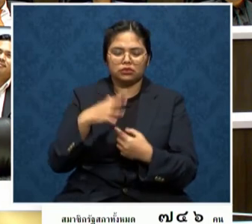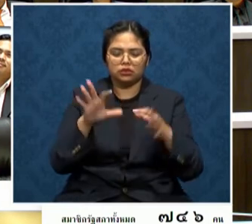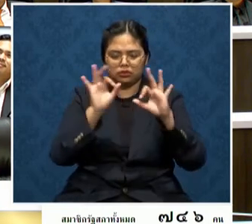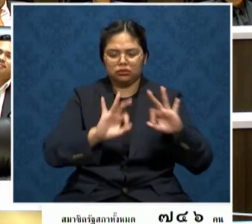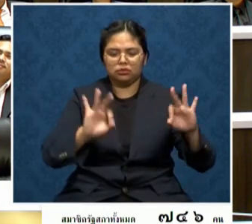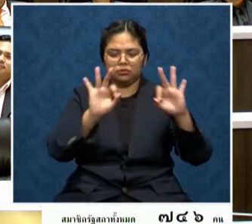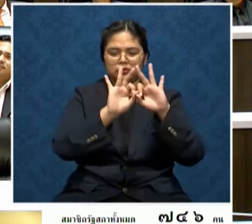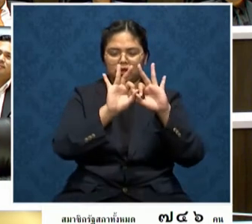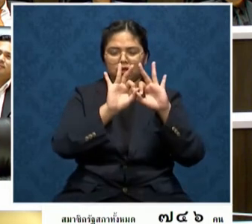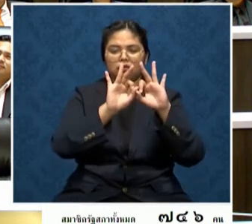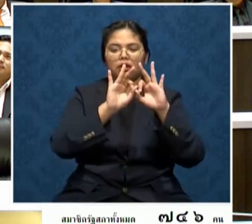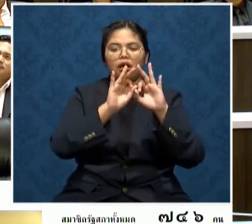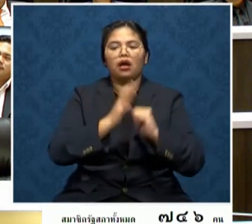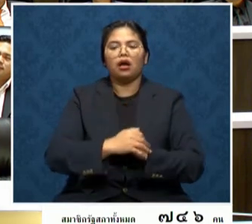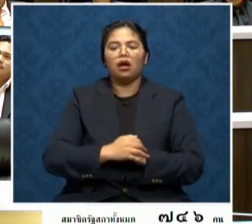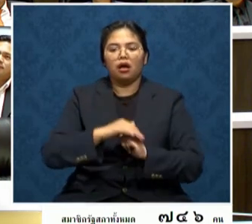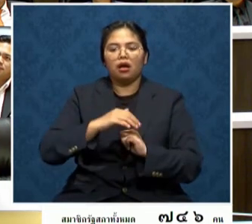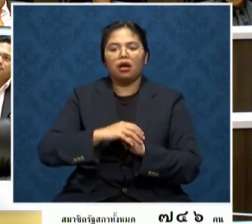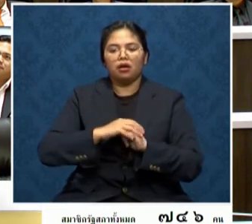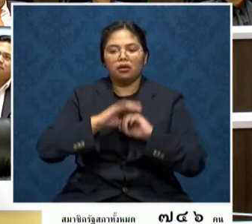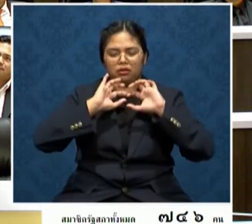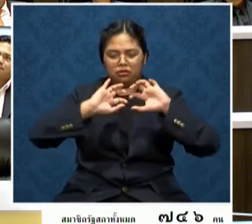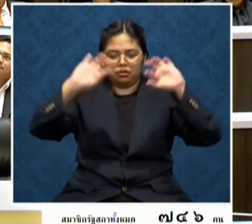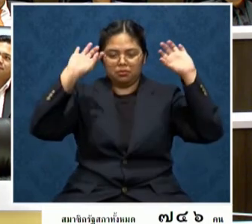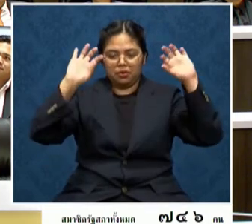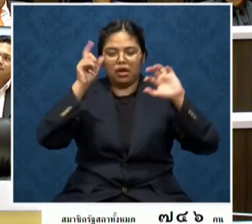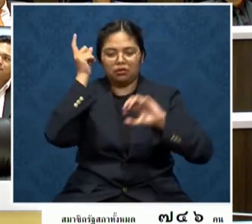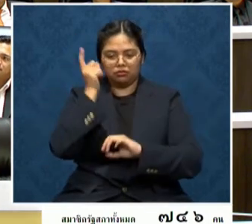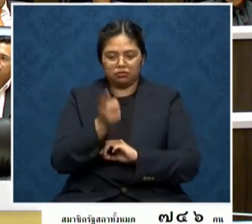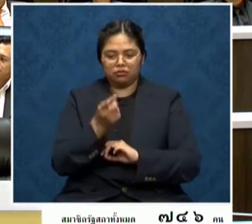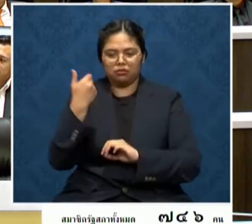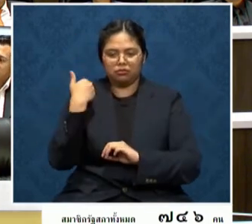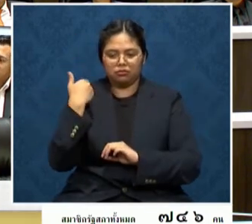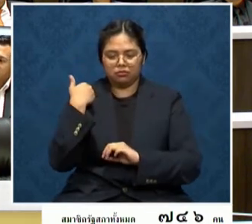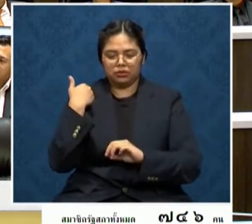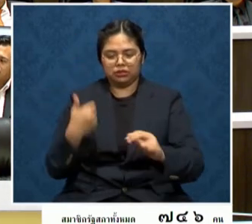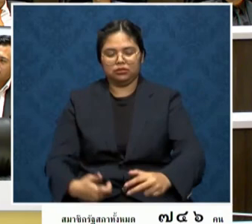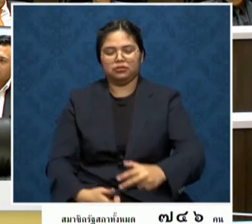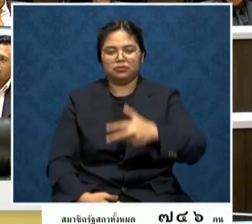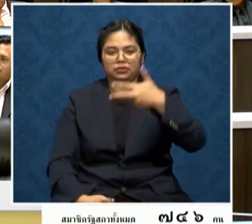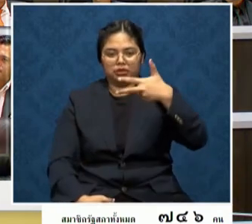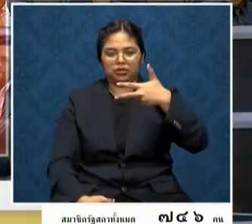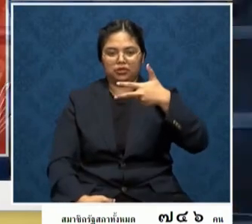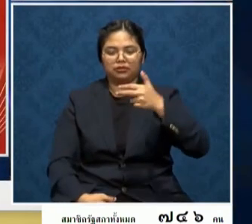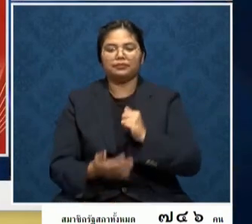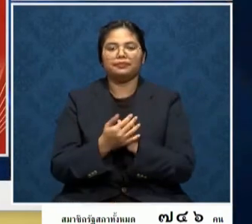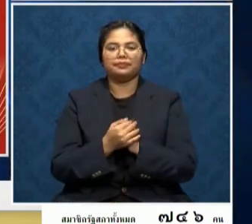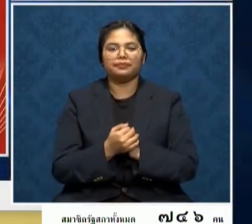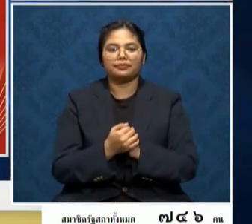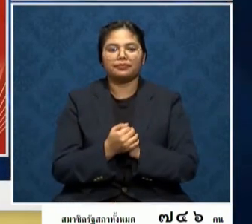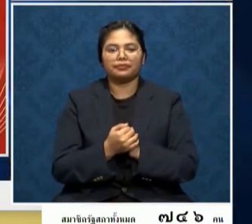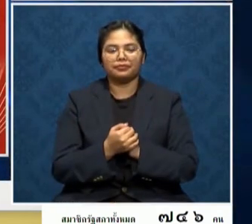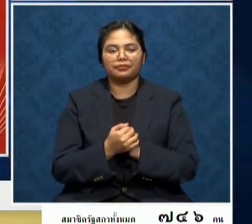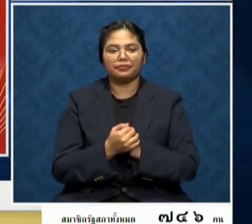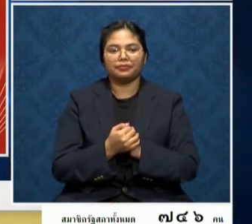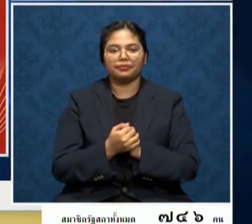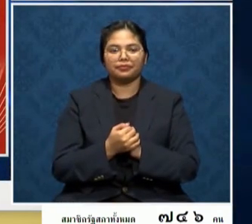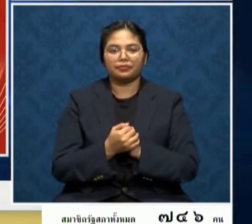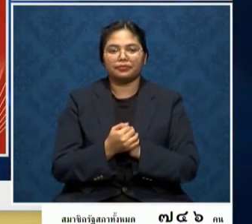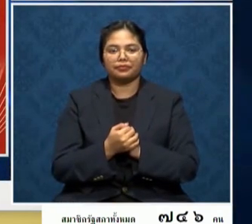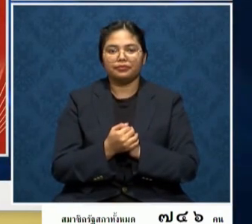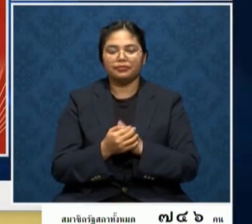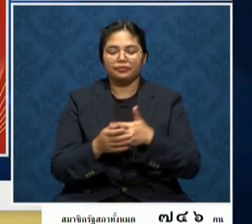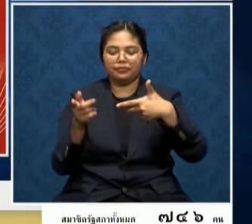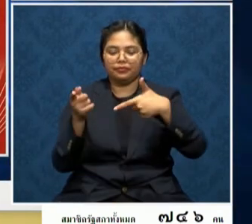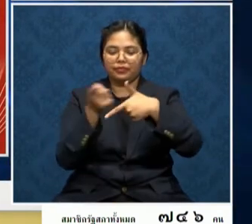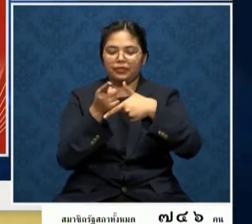ต้องเร่งดำเนินการอย่างเป็นรูปธรรมอย่างน้อย 3ประการครับขอสไลด์ต่อไปนะครับประการที่ 1